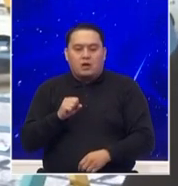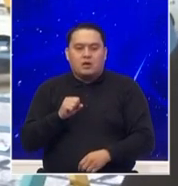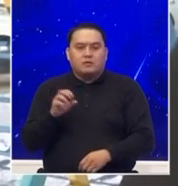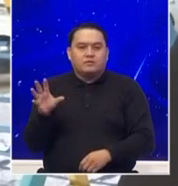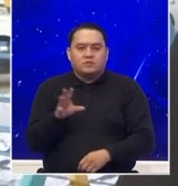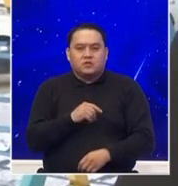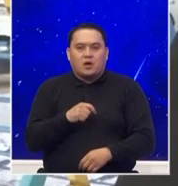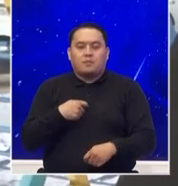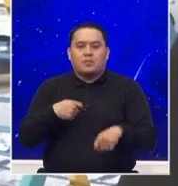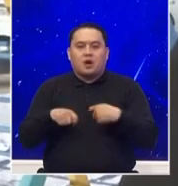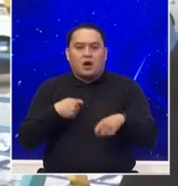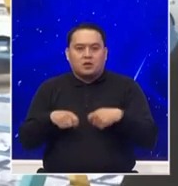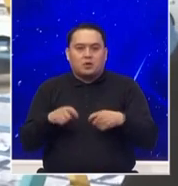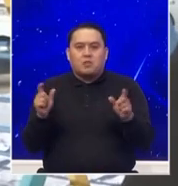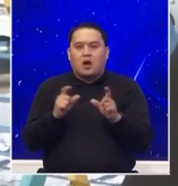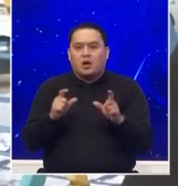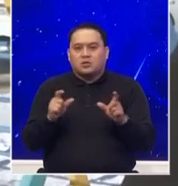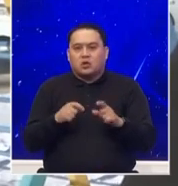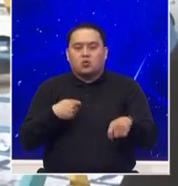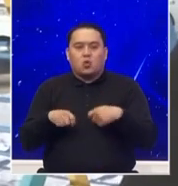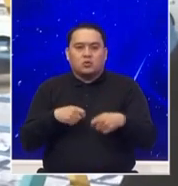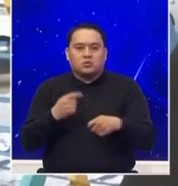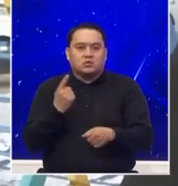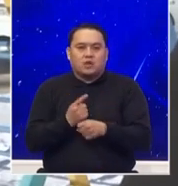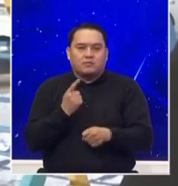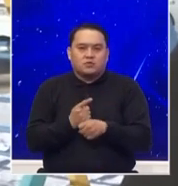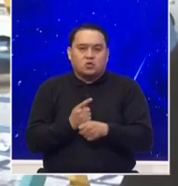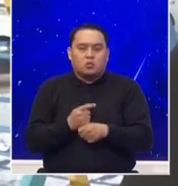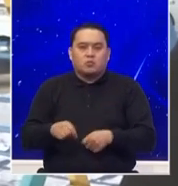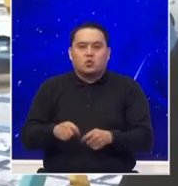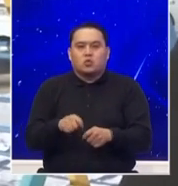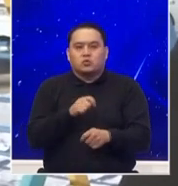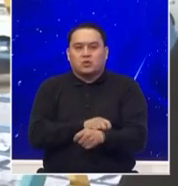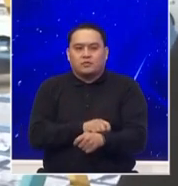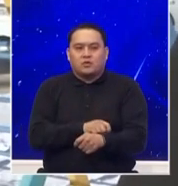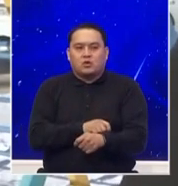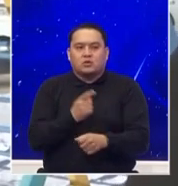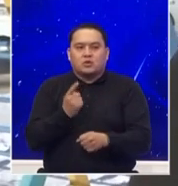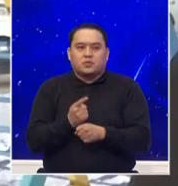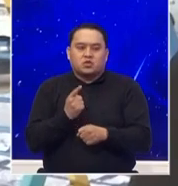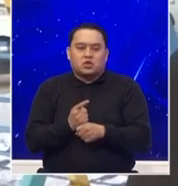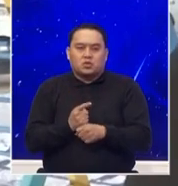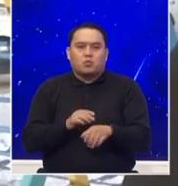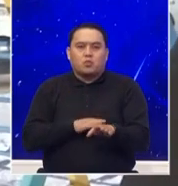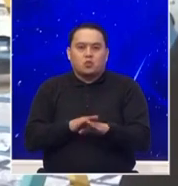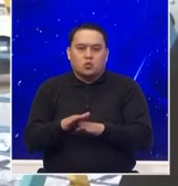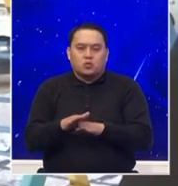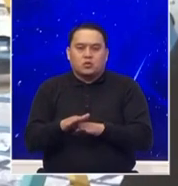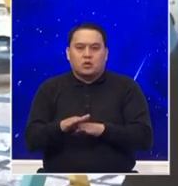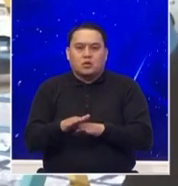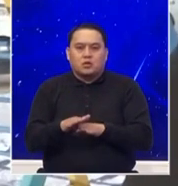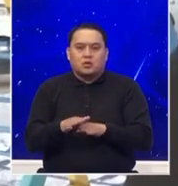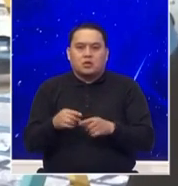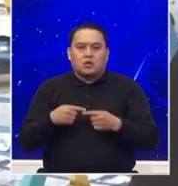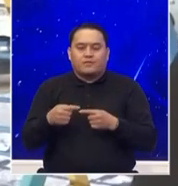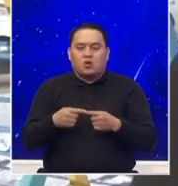все непродовольственные магазины и торговые точки, независимо от площади и независимо от того, что они стоят отдельно или